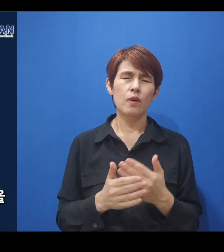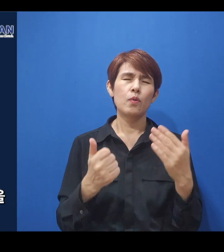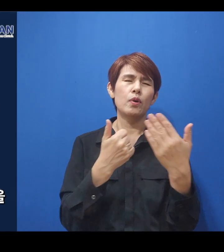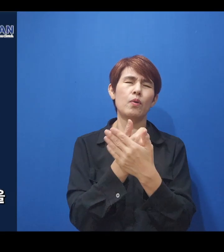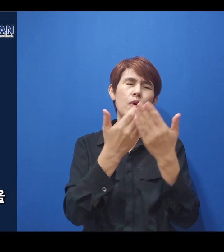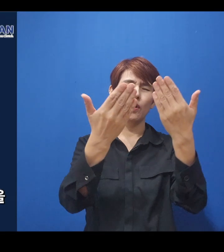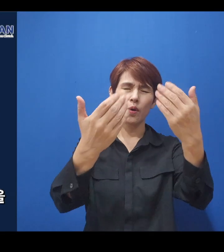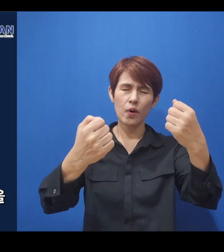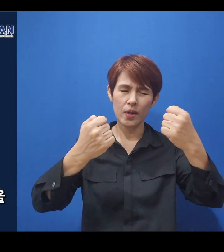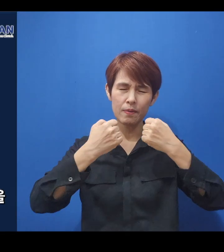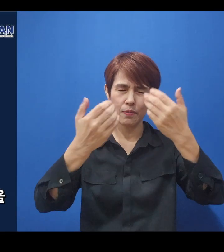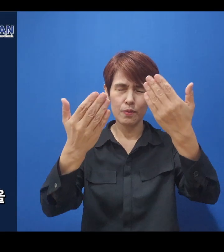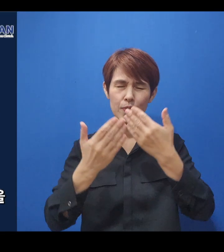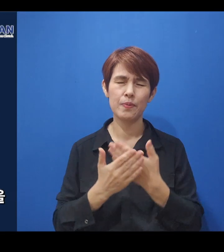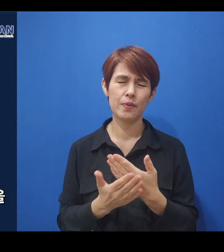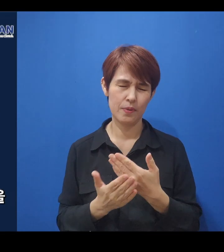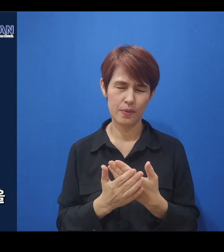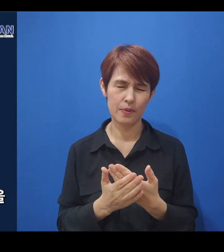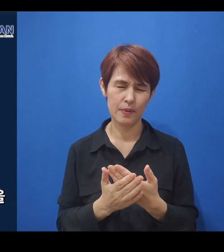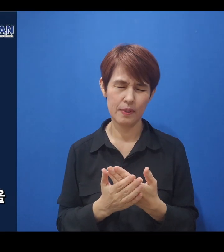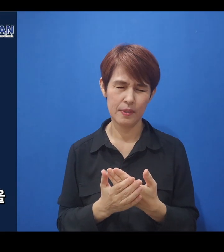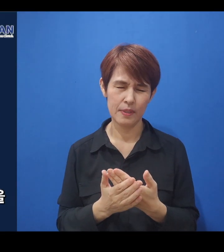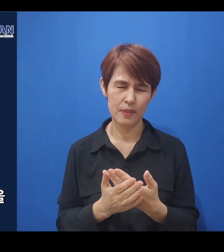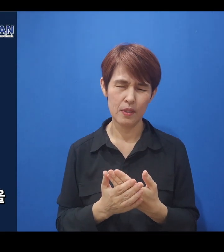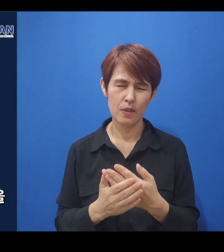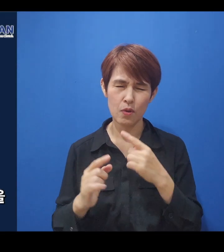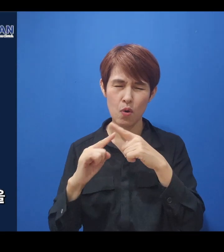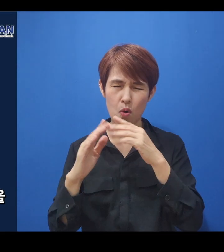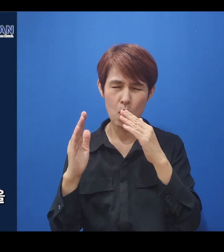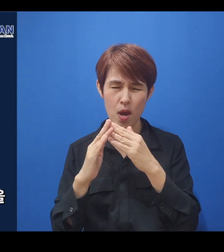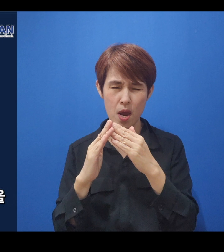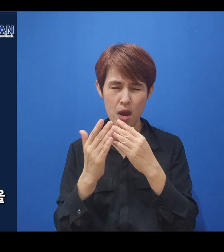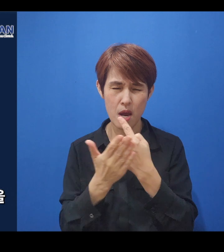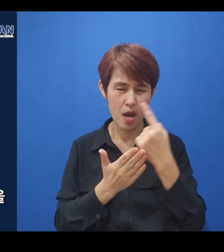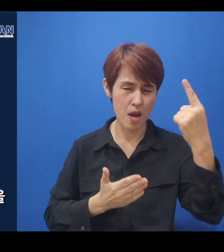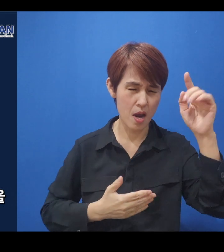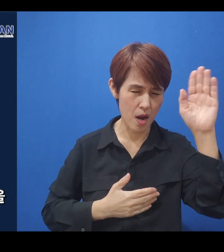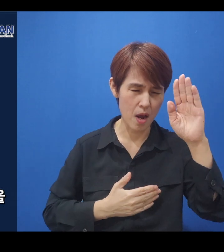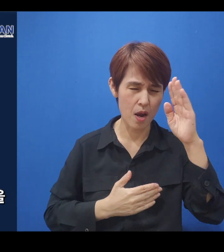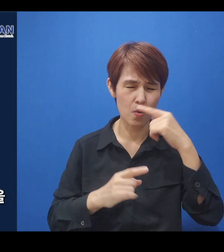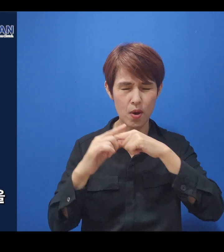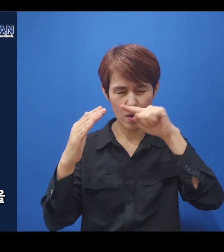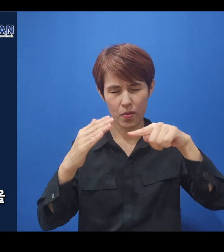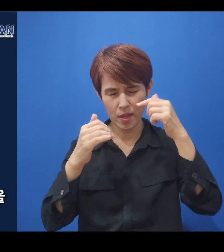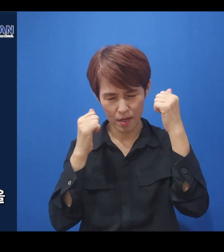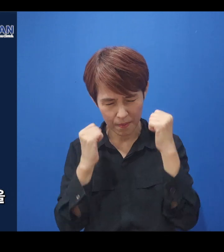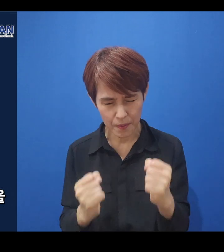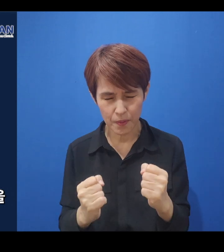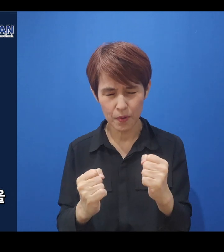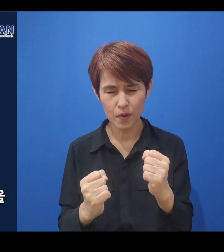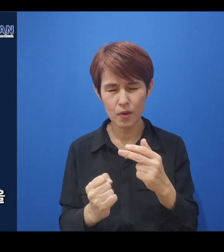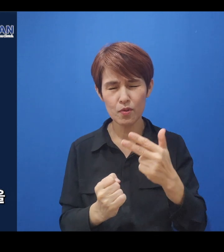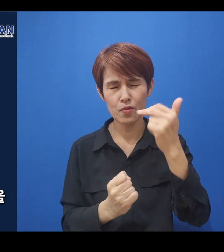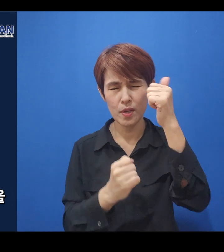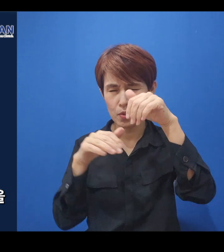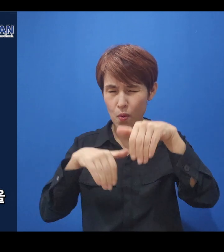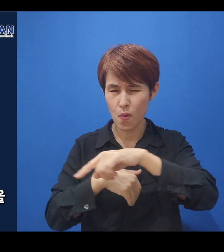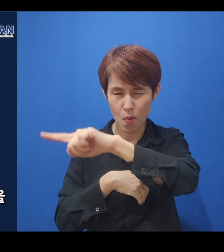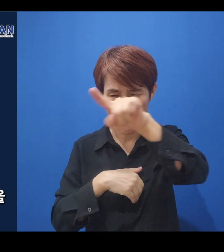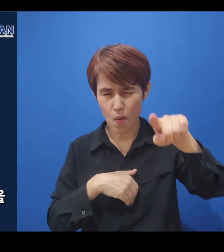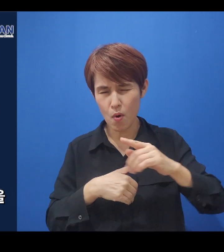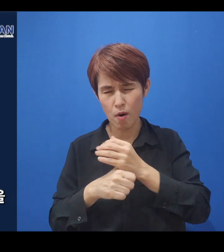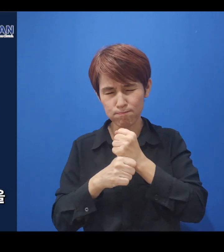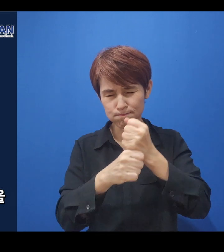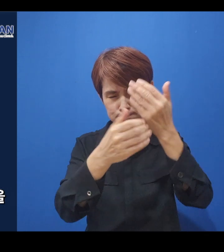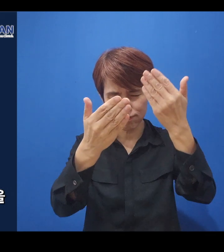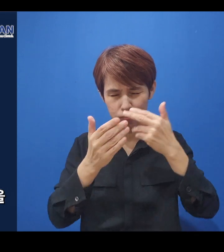위로하시고 힘을 허락해 주시옵소서. 결코 교회를 떠나 계시지 않으시며 교회 가운데 거하시고 주의 종들을 꽉 붙드시고